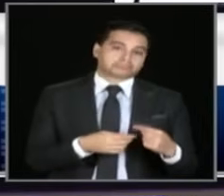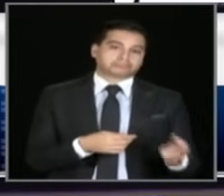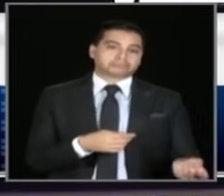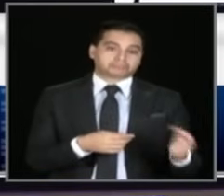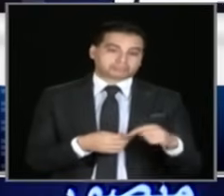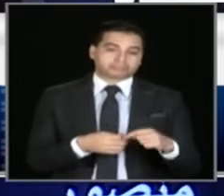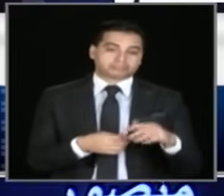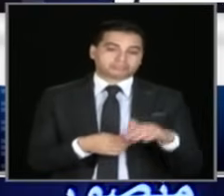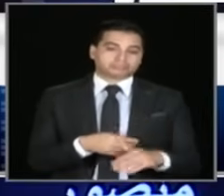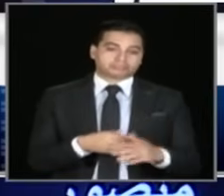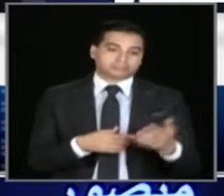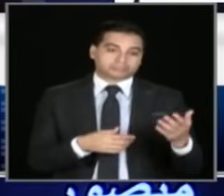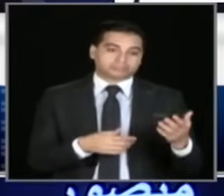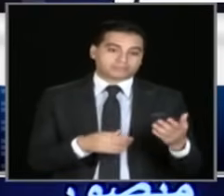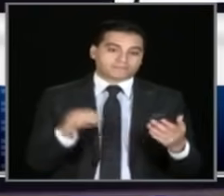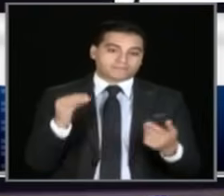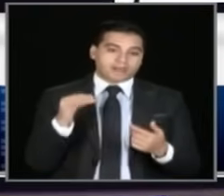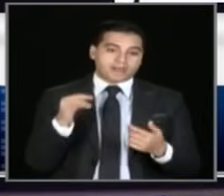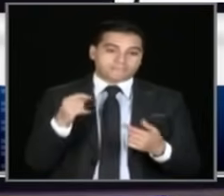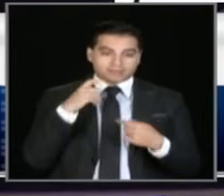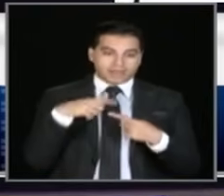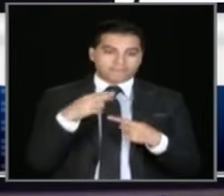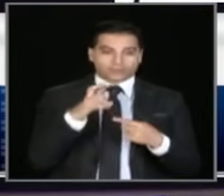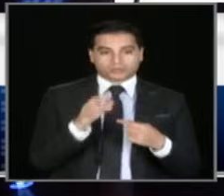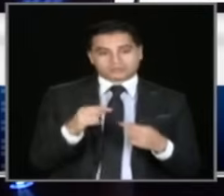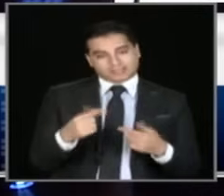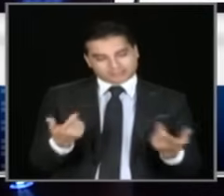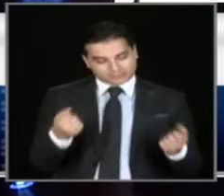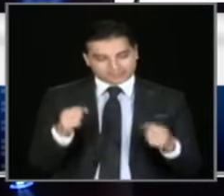الآن أنا جدا محمد أبو زيد.